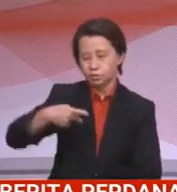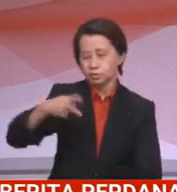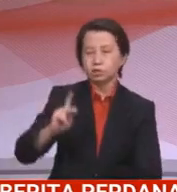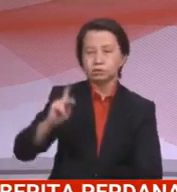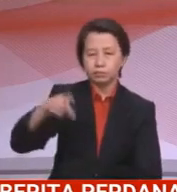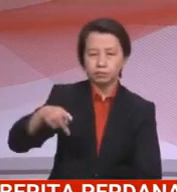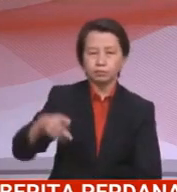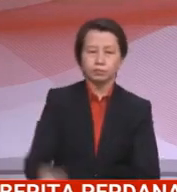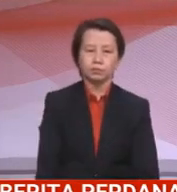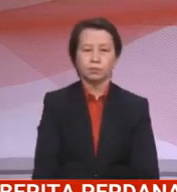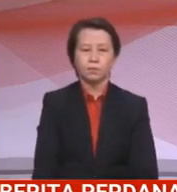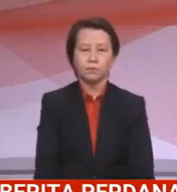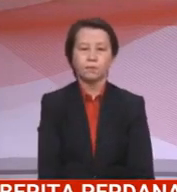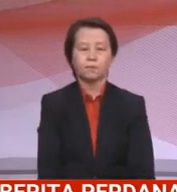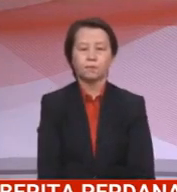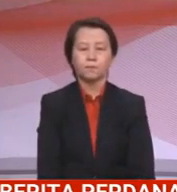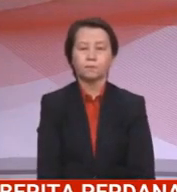BIP hai hai